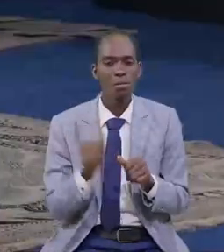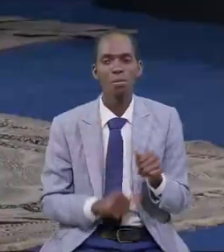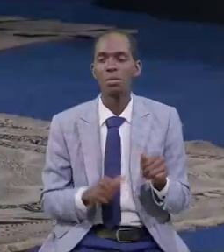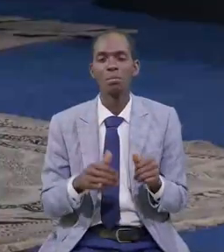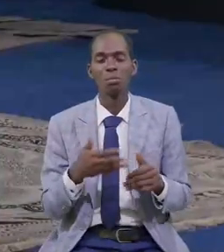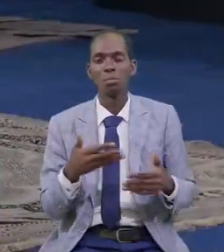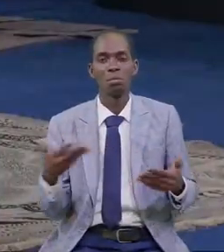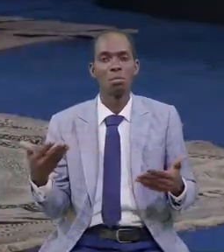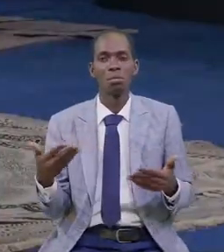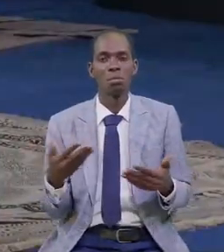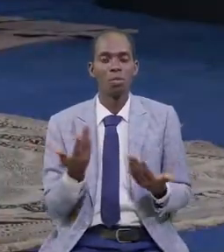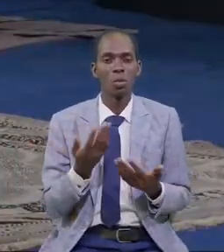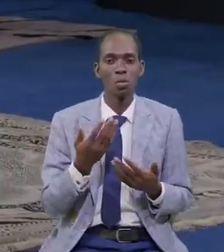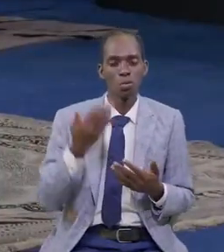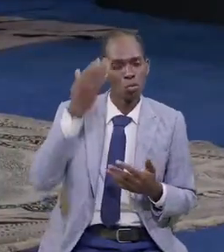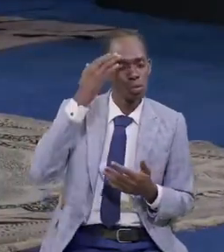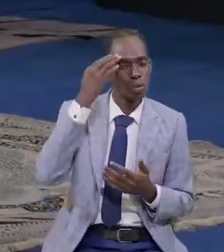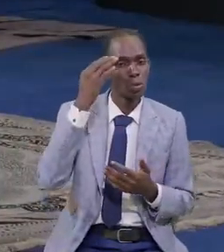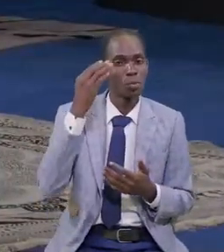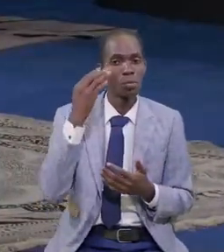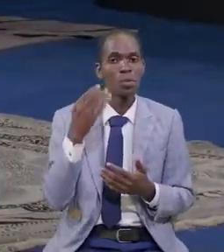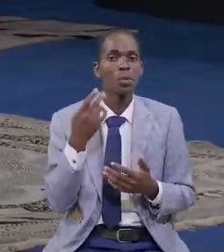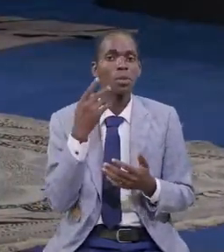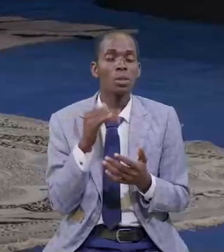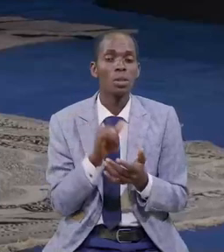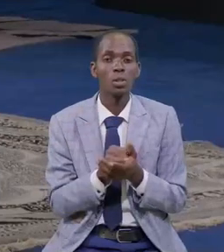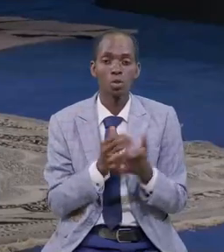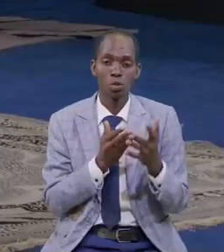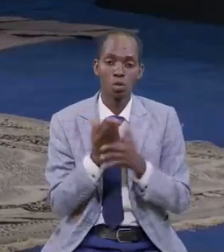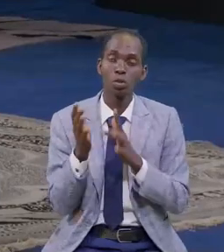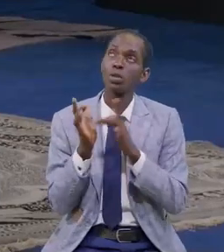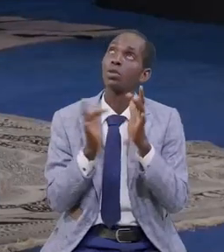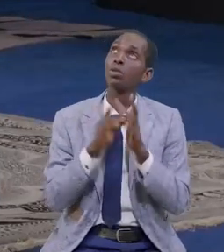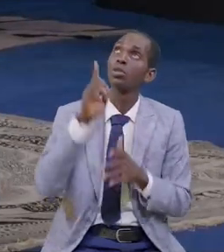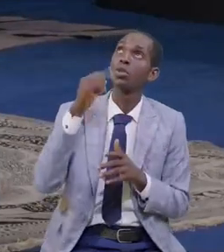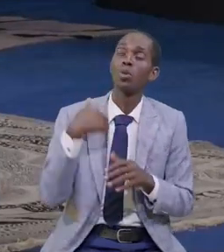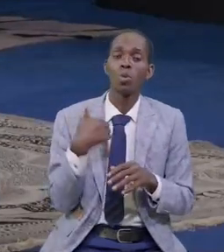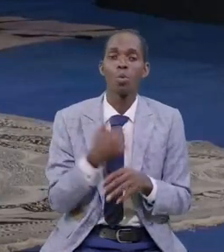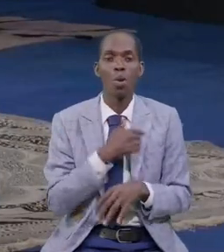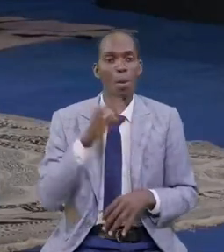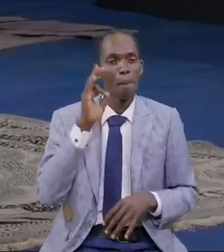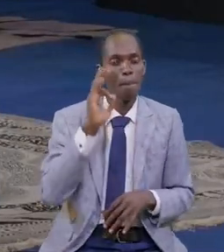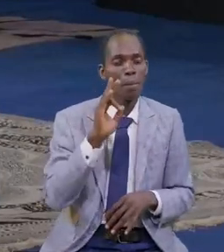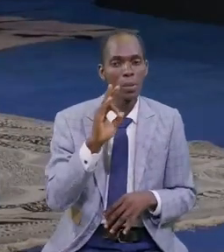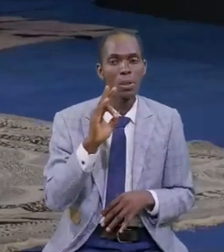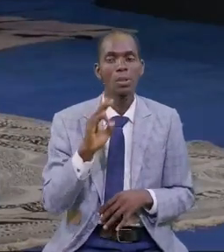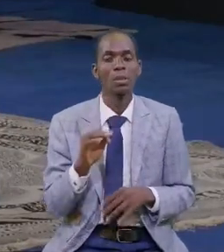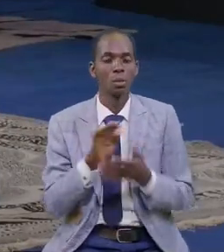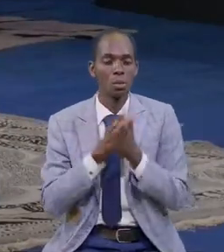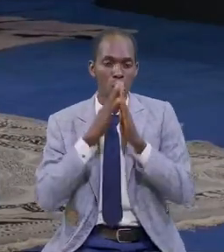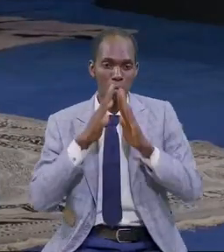cachette superficielle mais par lui par Jésus nous annonçons la paix la paix avec les